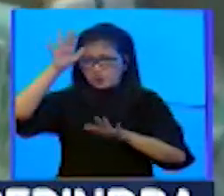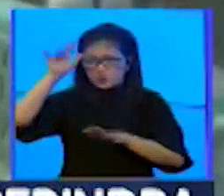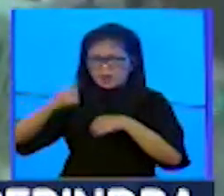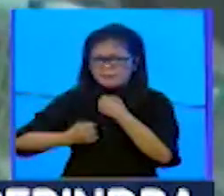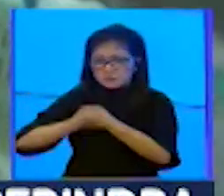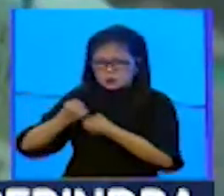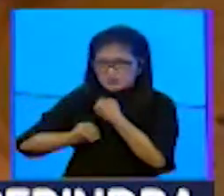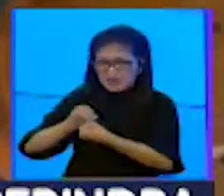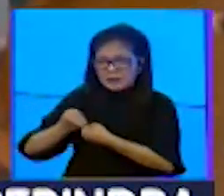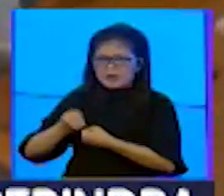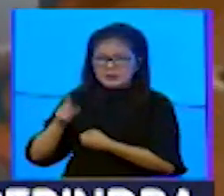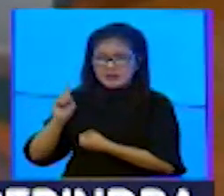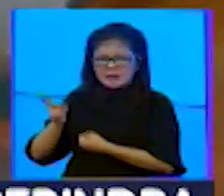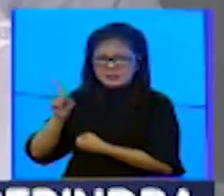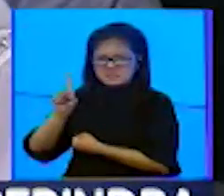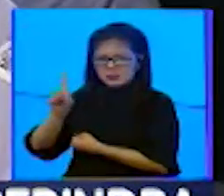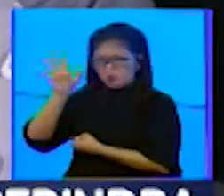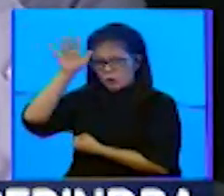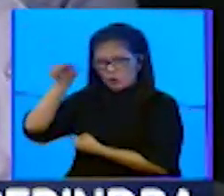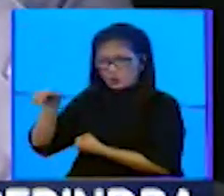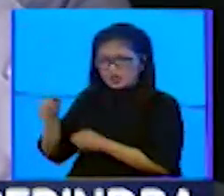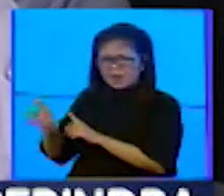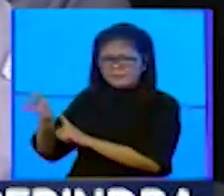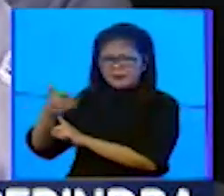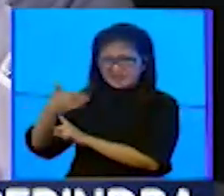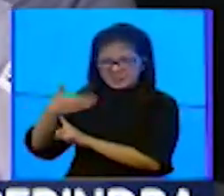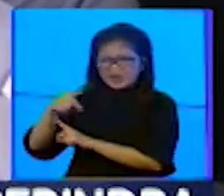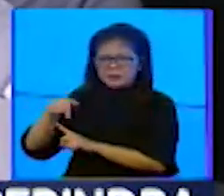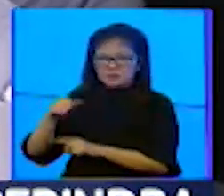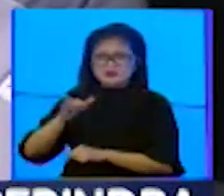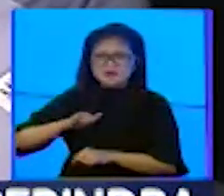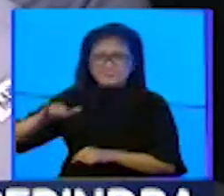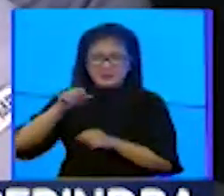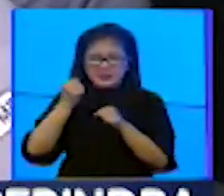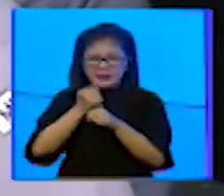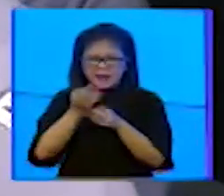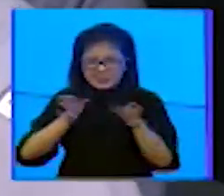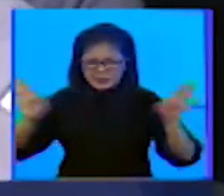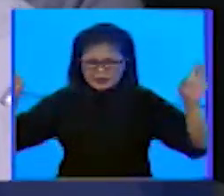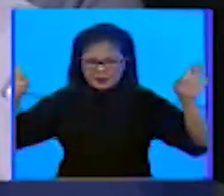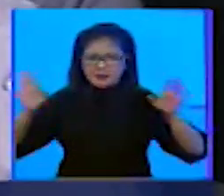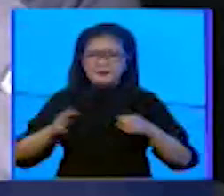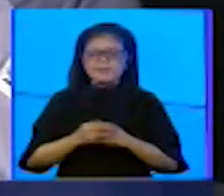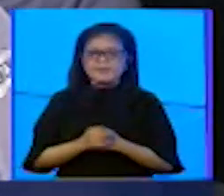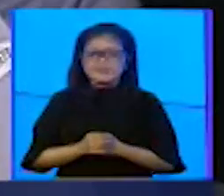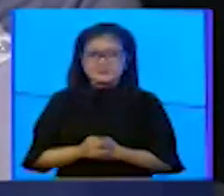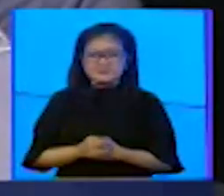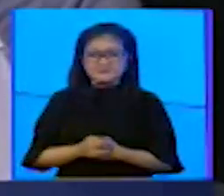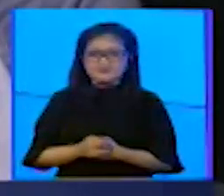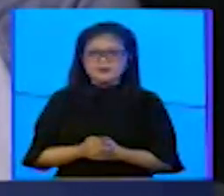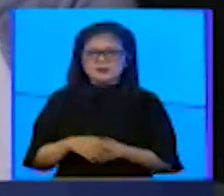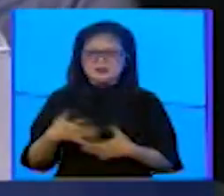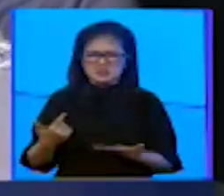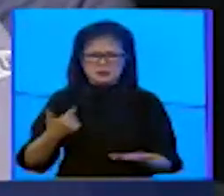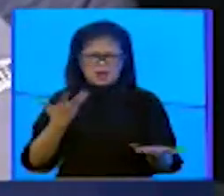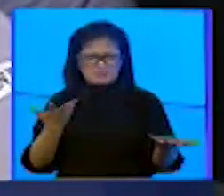satu partai Edi Prabowo. Kalau ada tiga orang yang ada secara langsung berkorelasi dengan saya, kira-kira salah nggak?